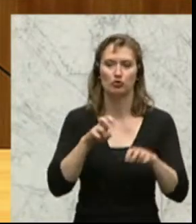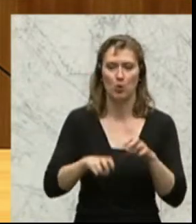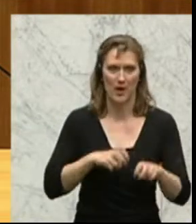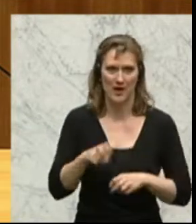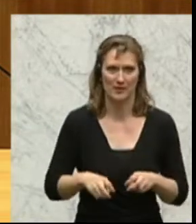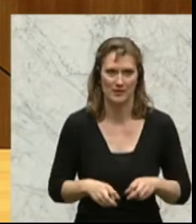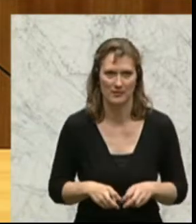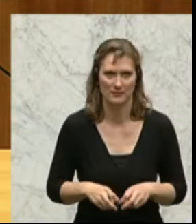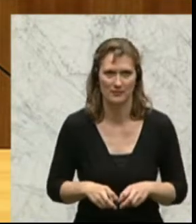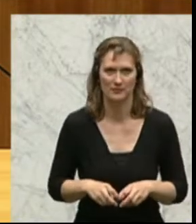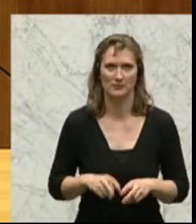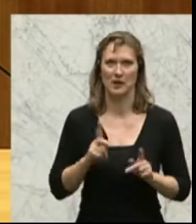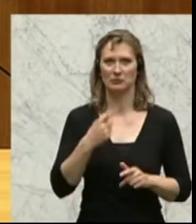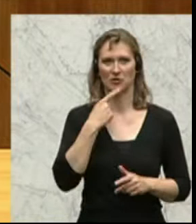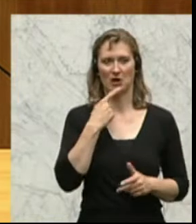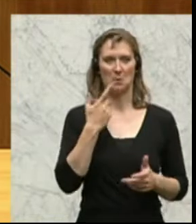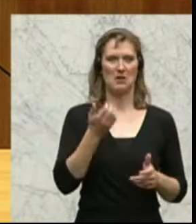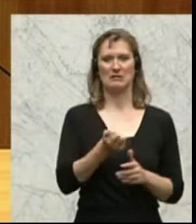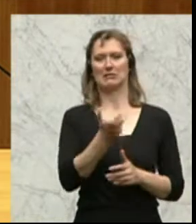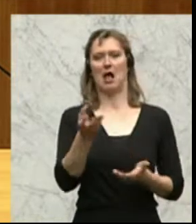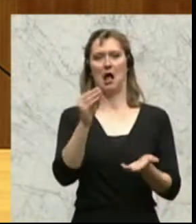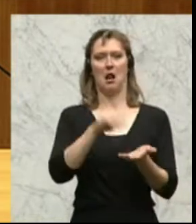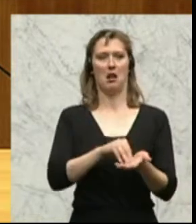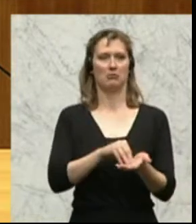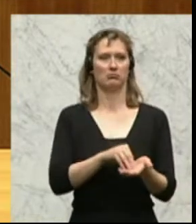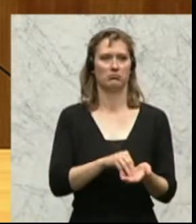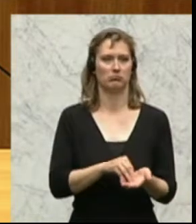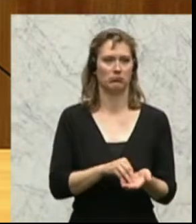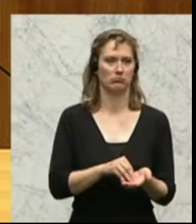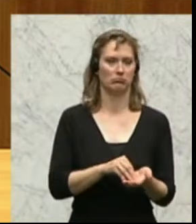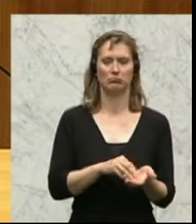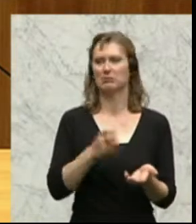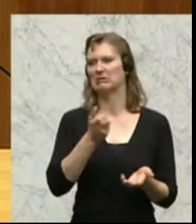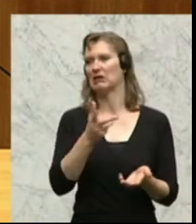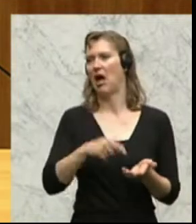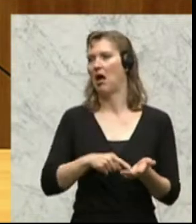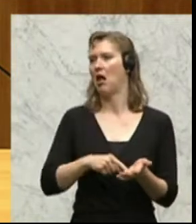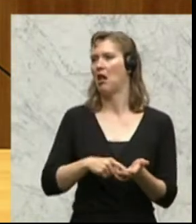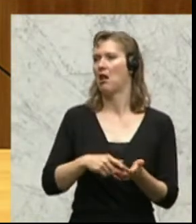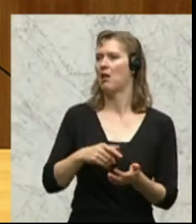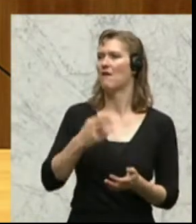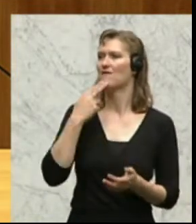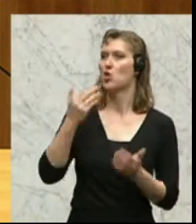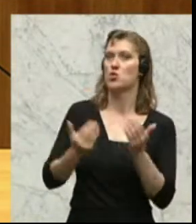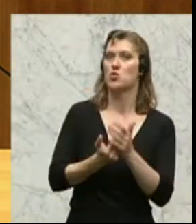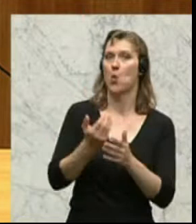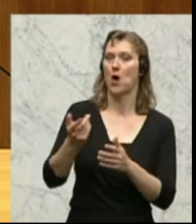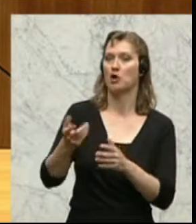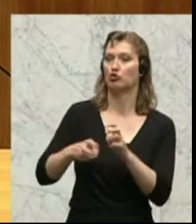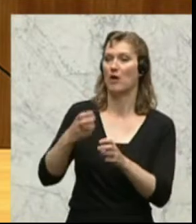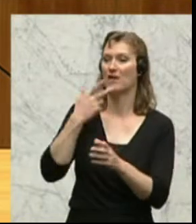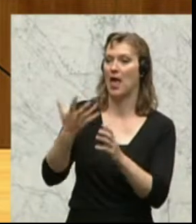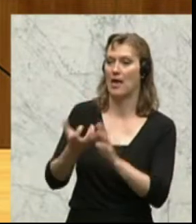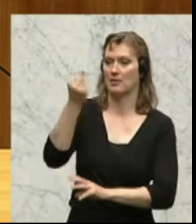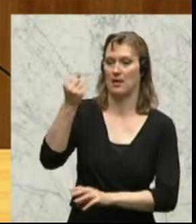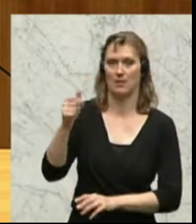dann führt man gerne eine Zahl im Munde von Seiten jener, die eine neue Steuer einheben wollen. Es sind ja